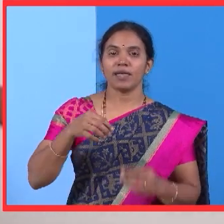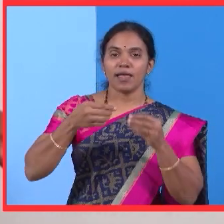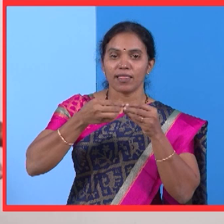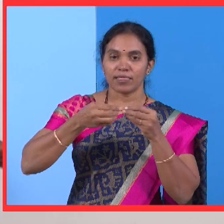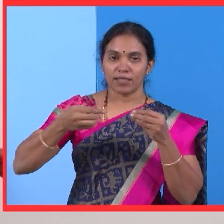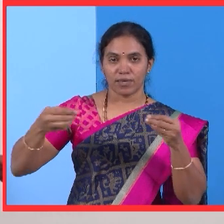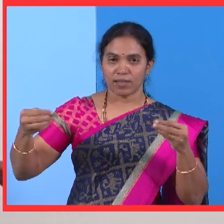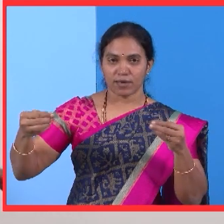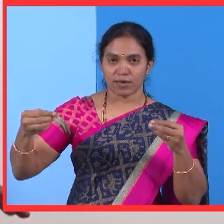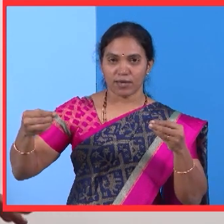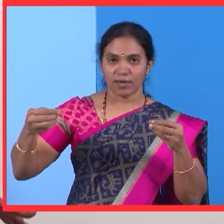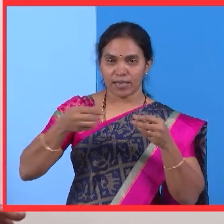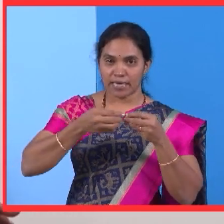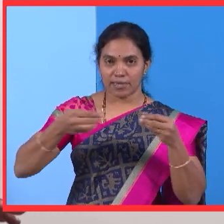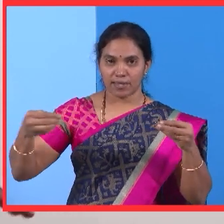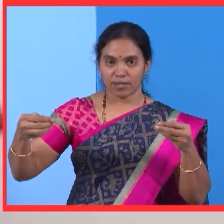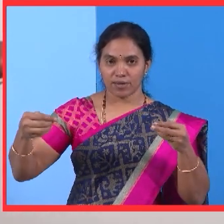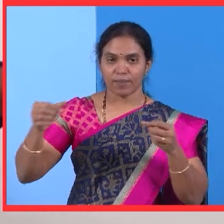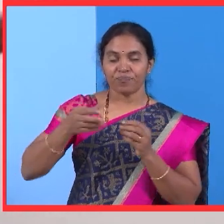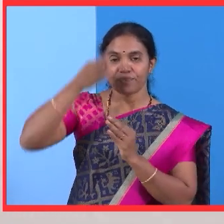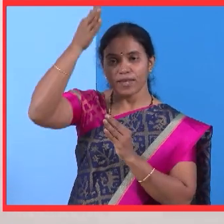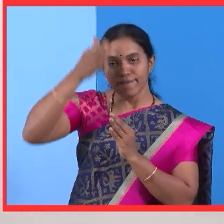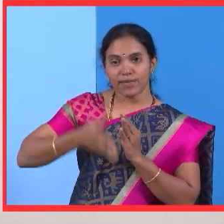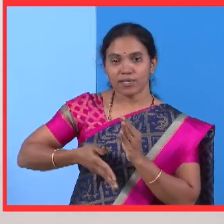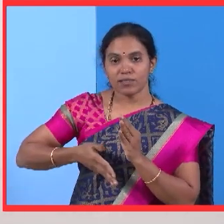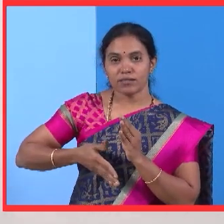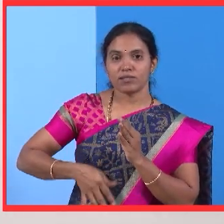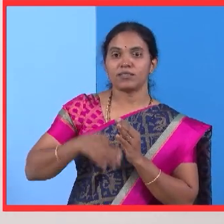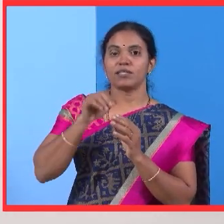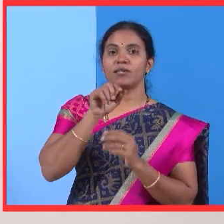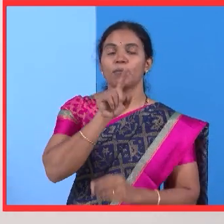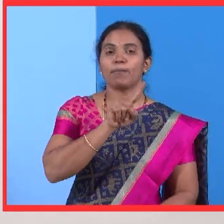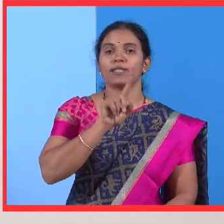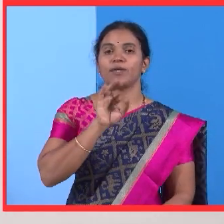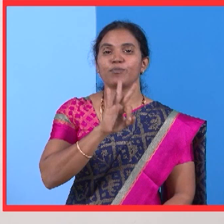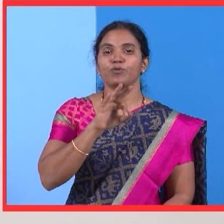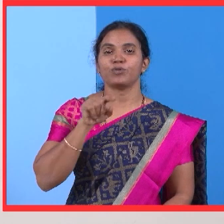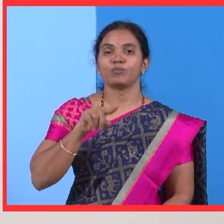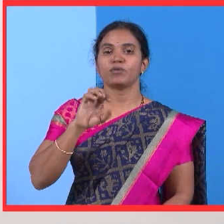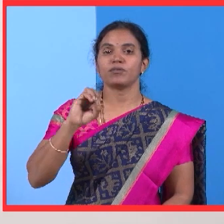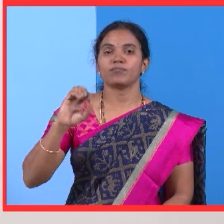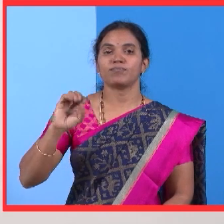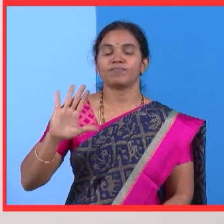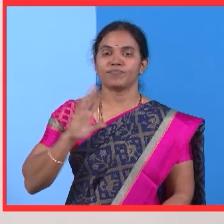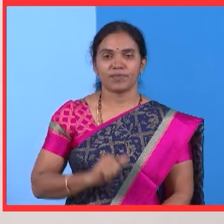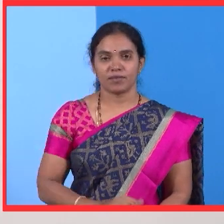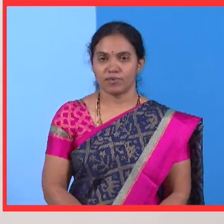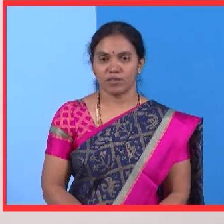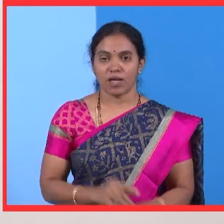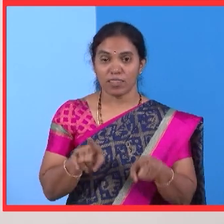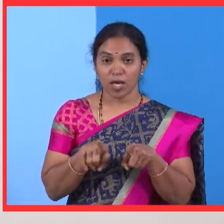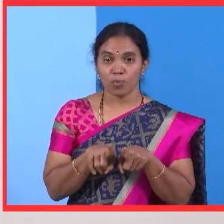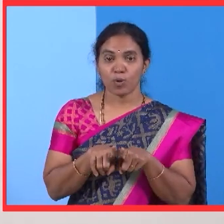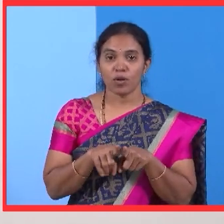13.00 டிகிரி வடக்காகவும் அட்சரேகை பொறுத்து அமைந்துள்ளது அதே போல மங்களூருவானது